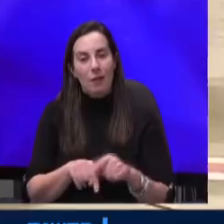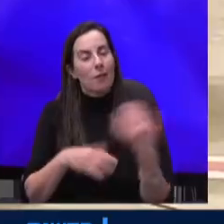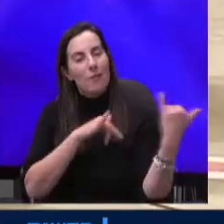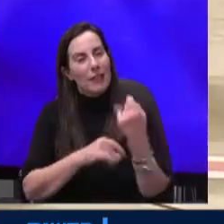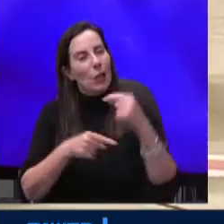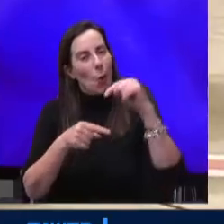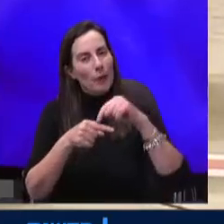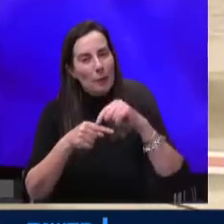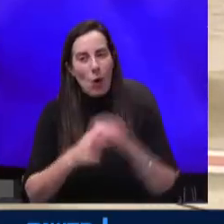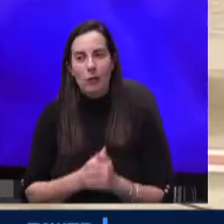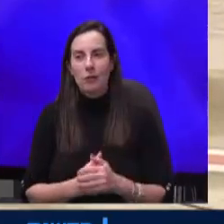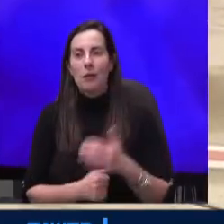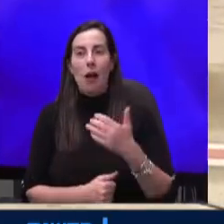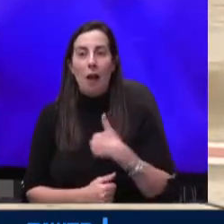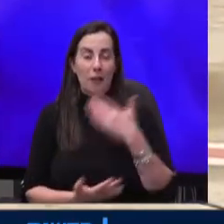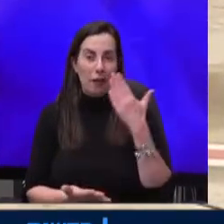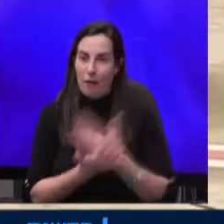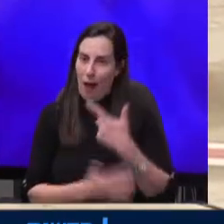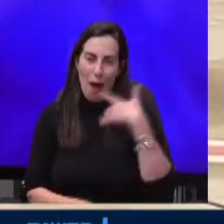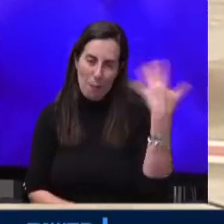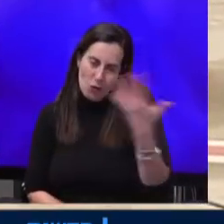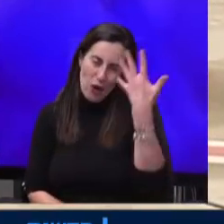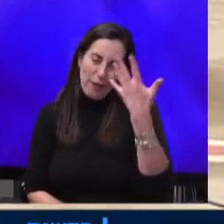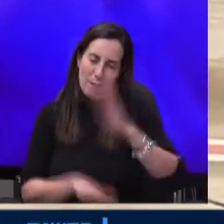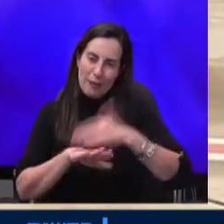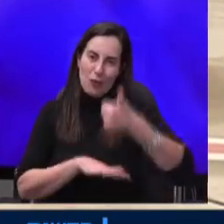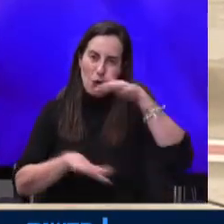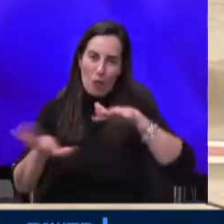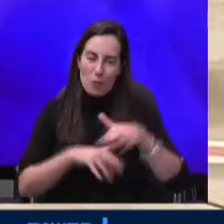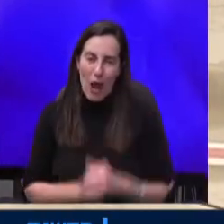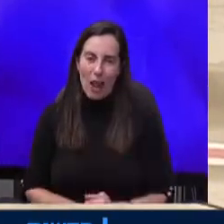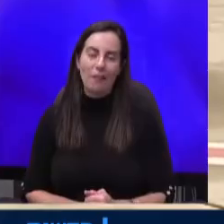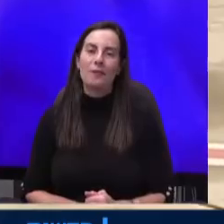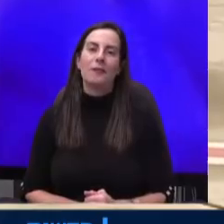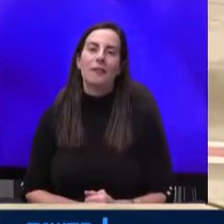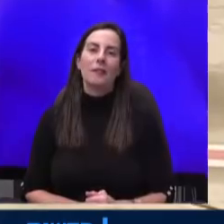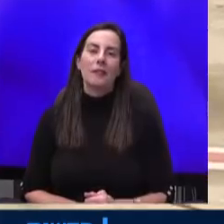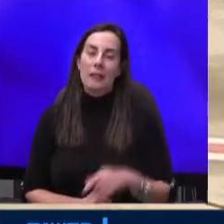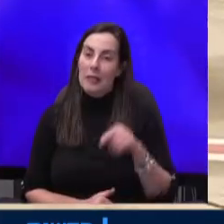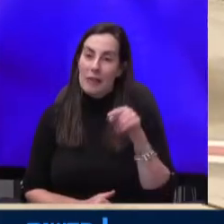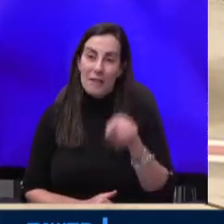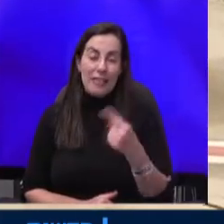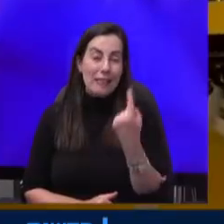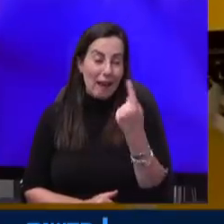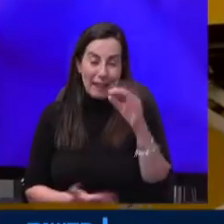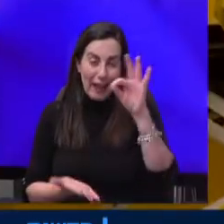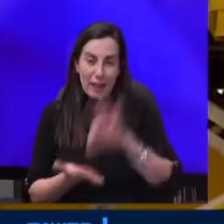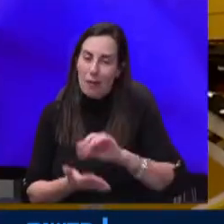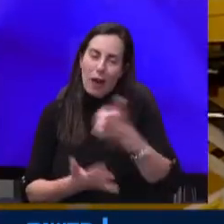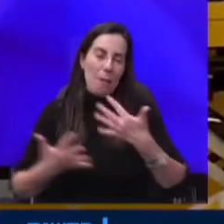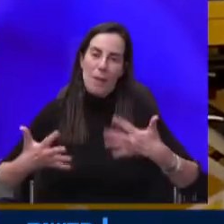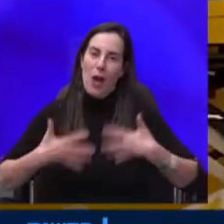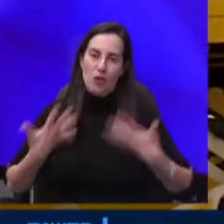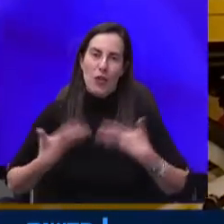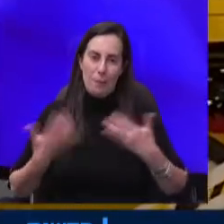מכהן לא מעט שנים כראש ממשלת ישראל, וזהו אחד הרגעים המרגשים ביותר,